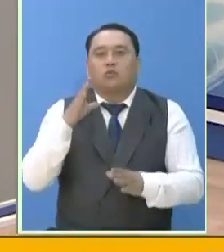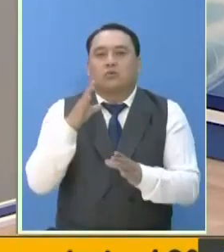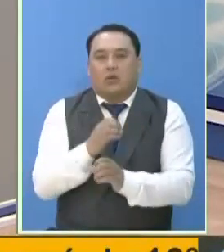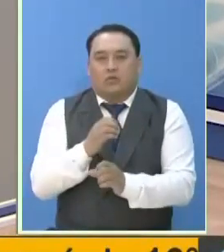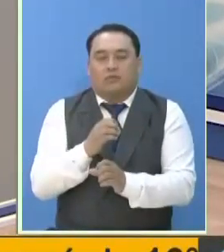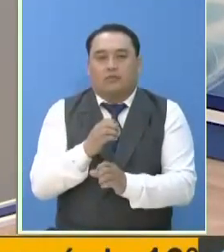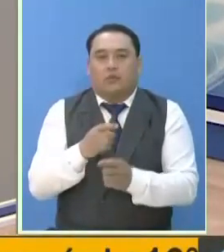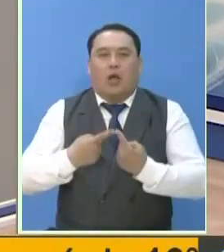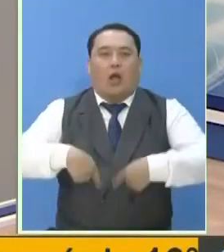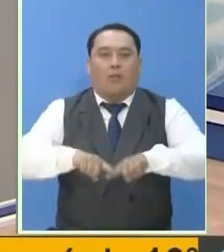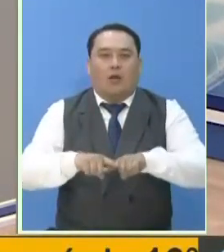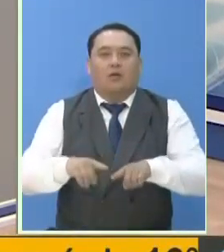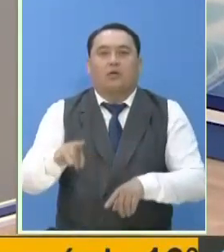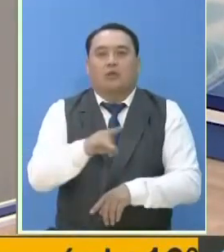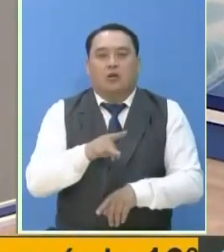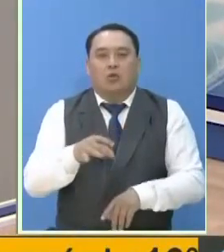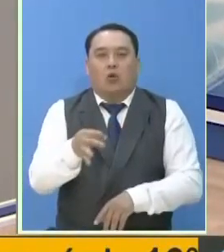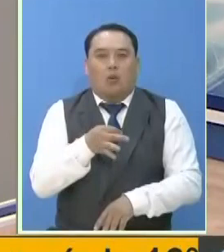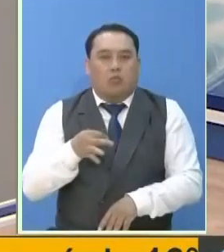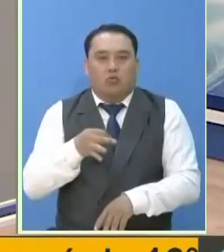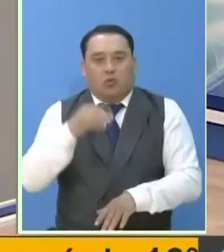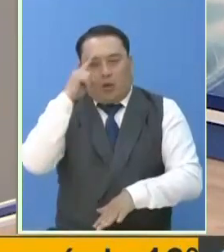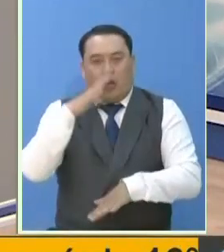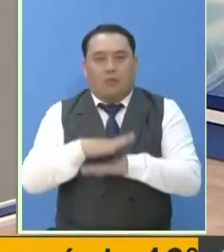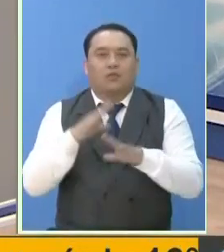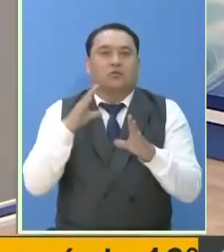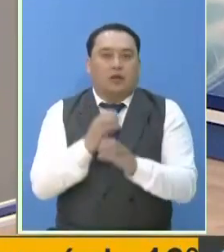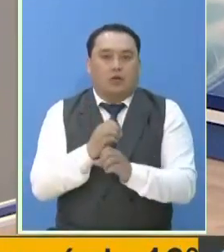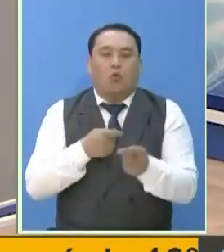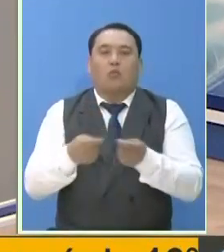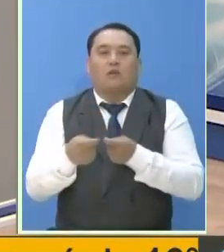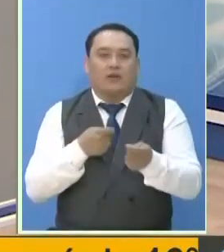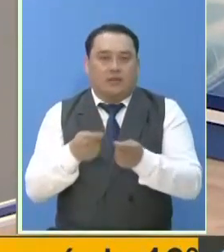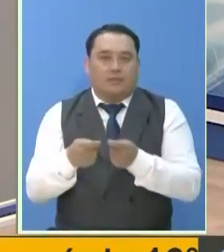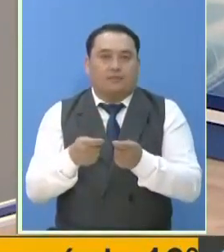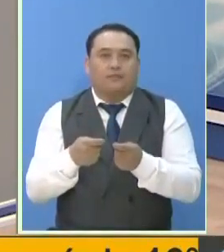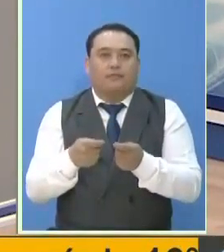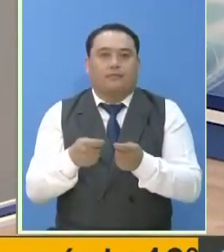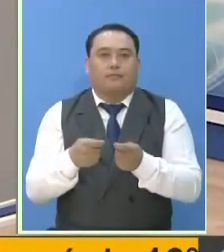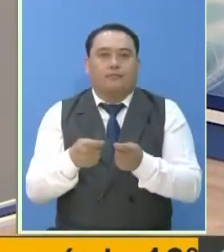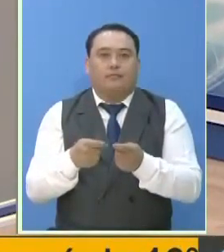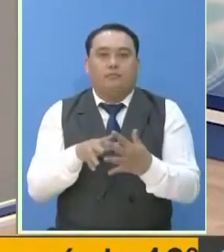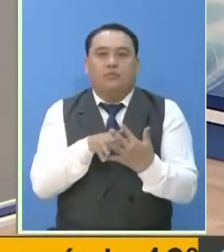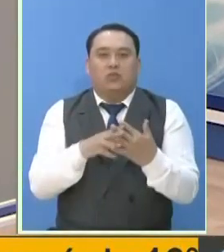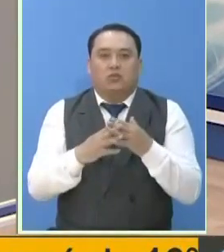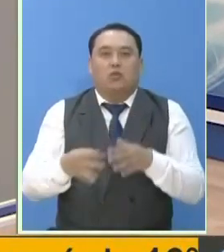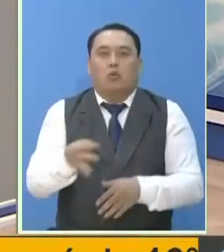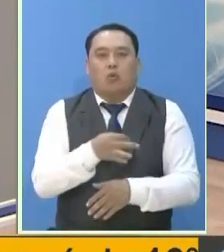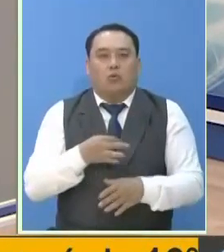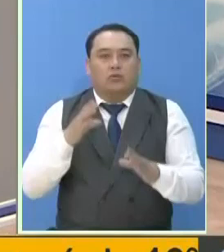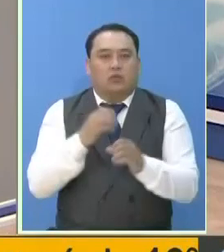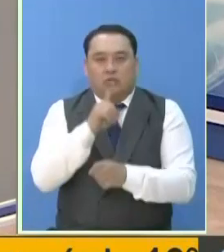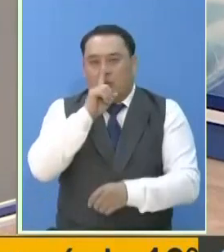сокращены аппараты акимов областных и районных акиматов, областные управления, а сельские округа сокращаться не